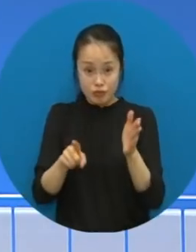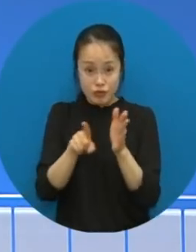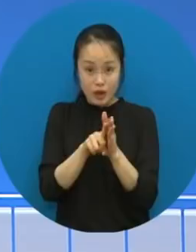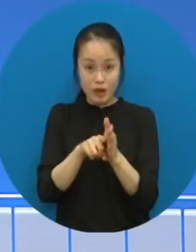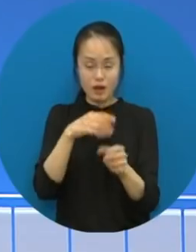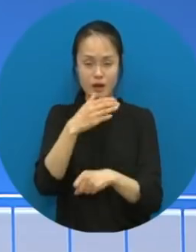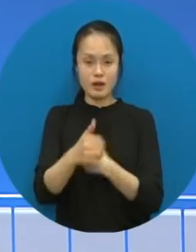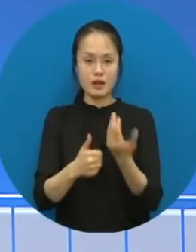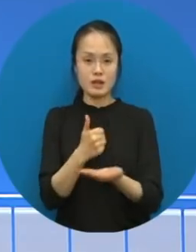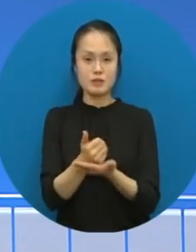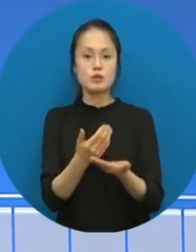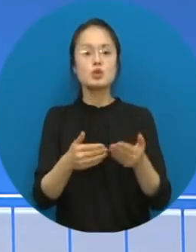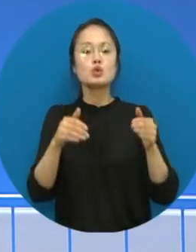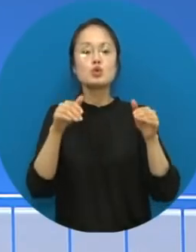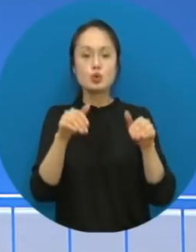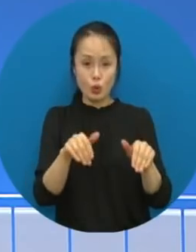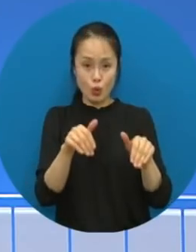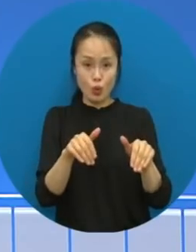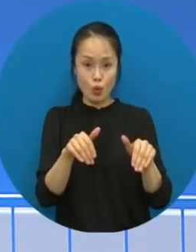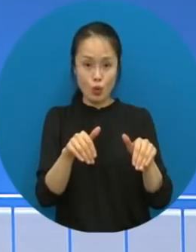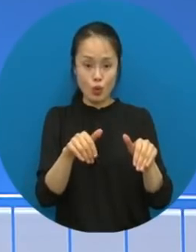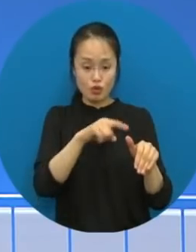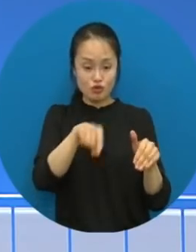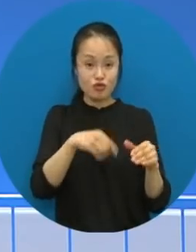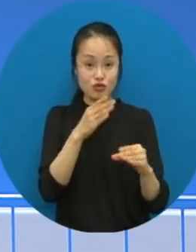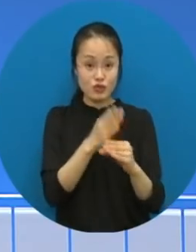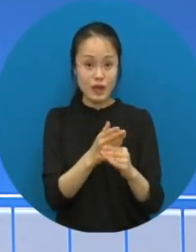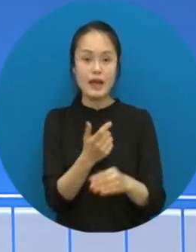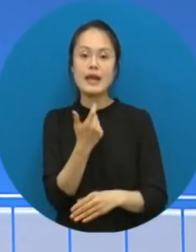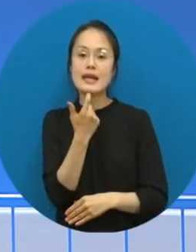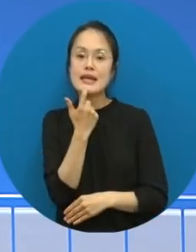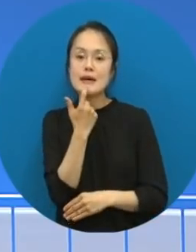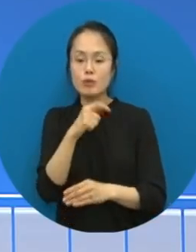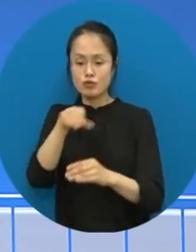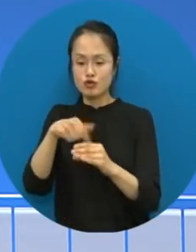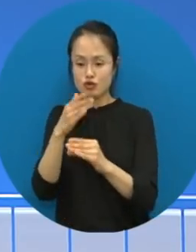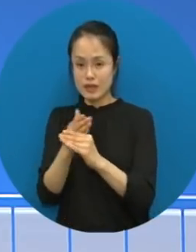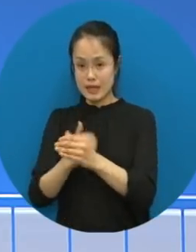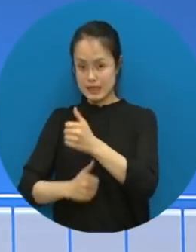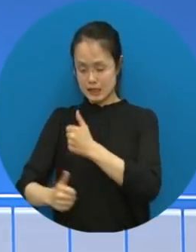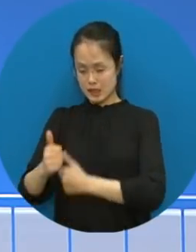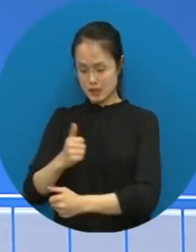흐름에는 야곱 중에서 씨를 내겠다 하신 일이 있습니다.